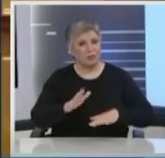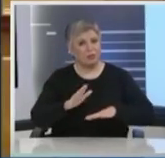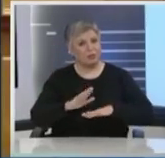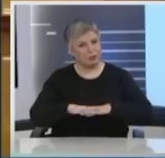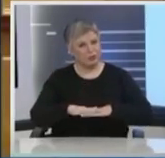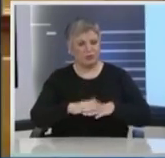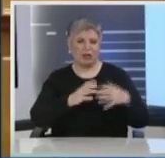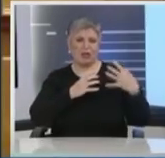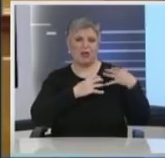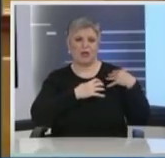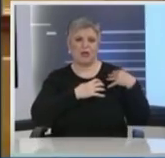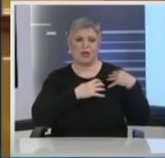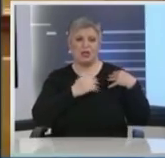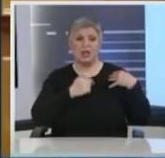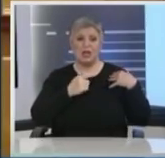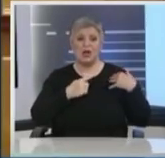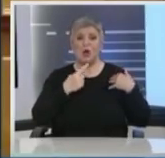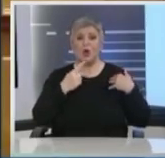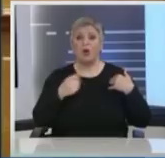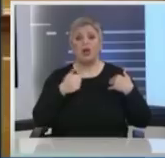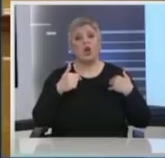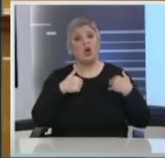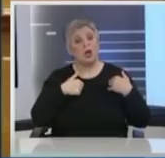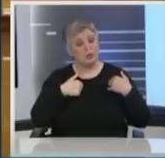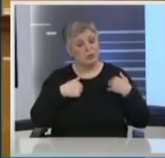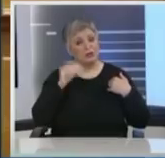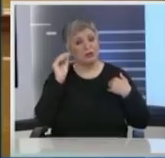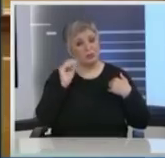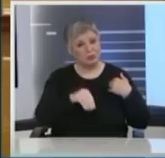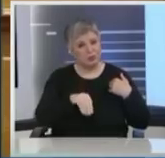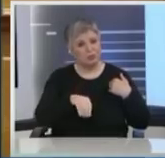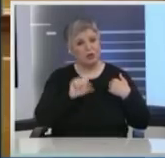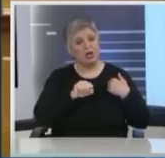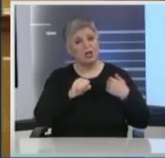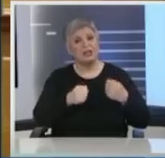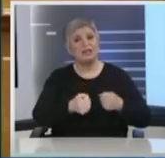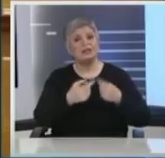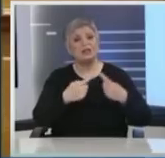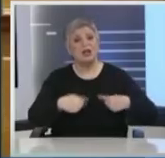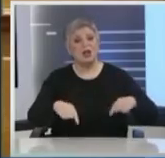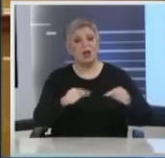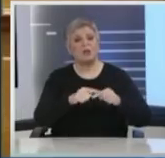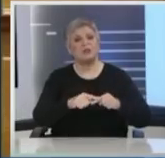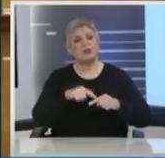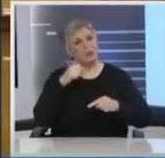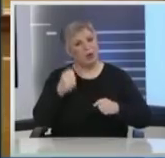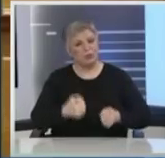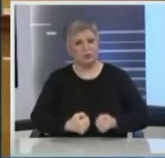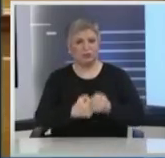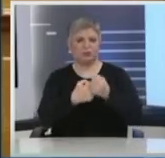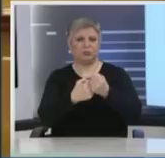Δηλώνω ότι θα ψηφίσουμε υπέρ της Επιτροπής και θα υπηρετήσουμε την Επιτροπή.